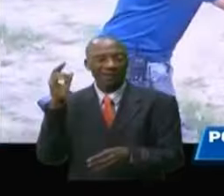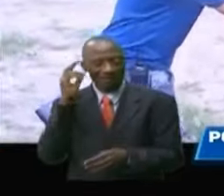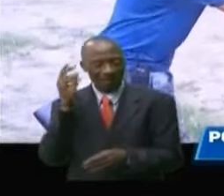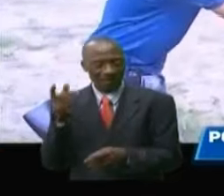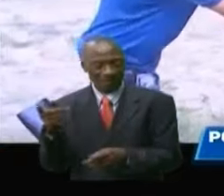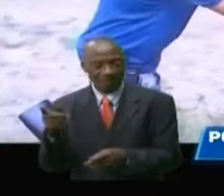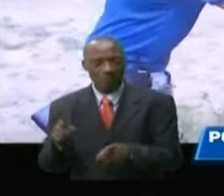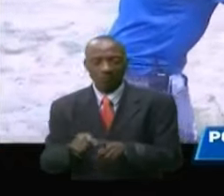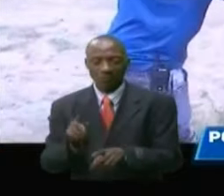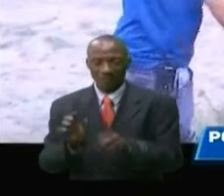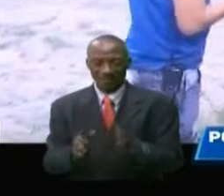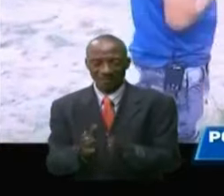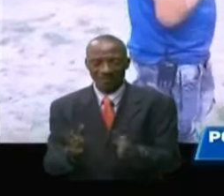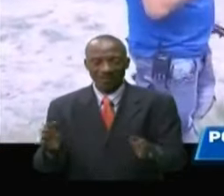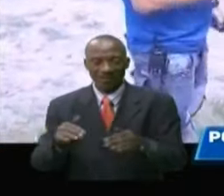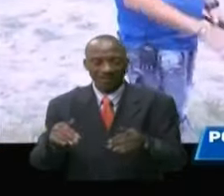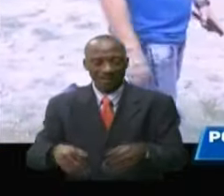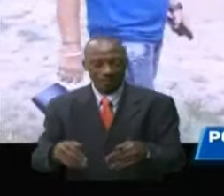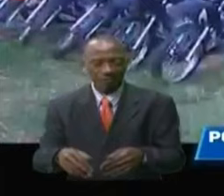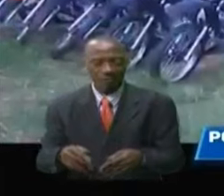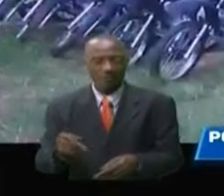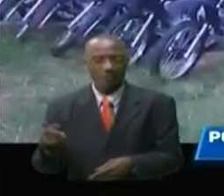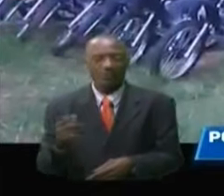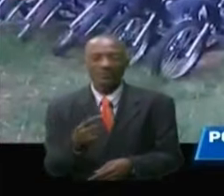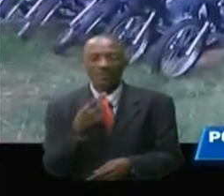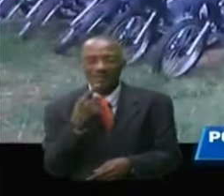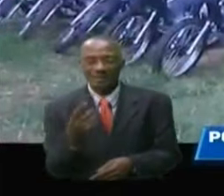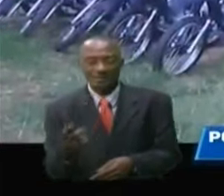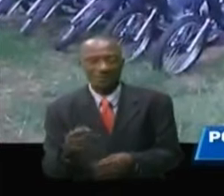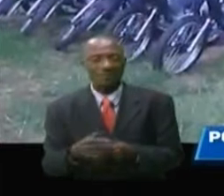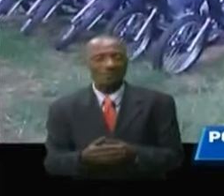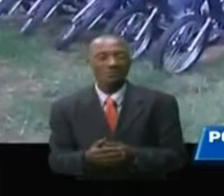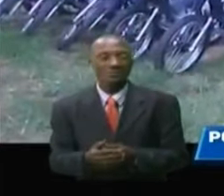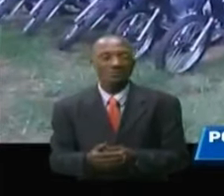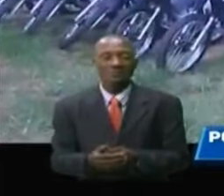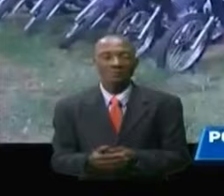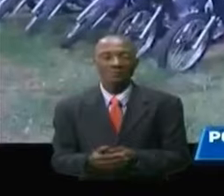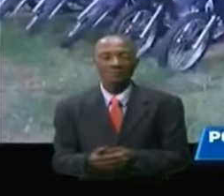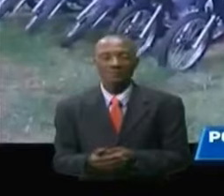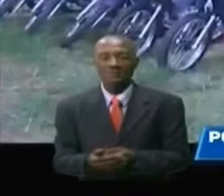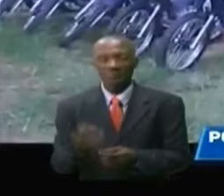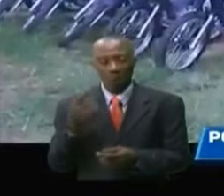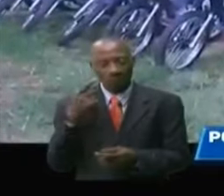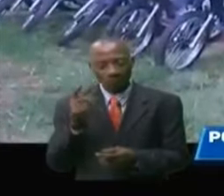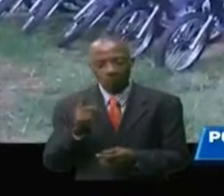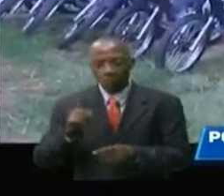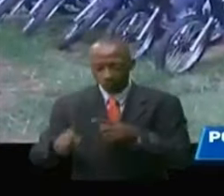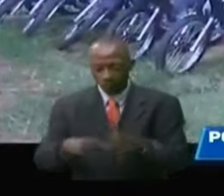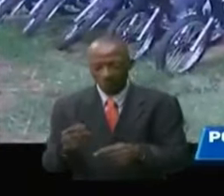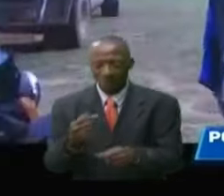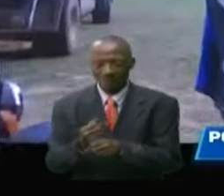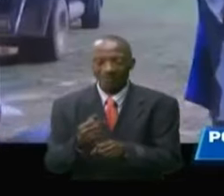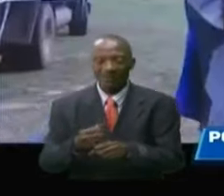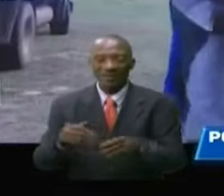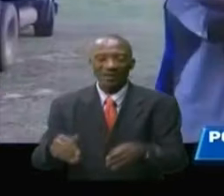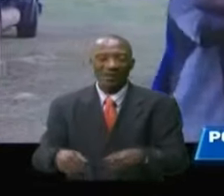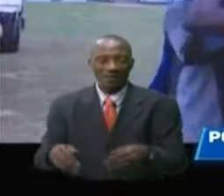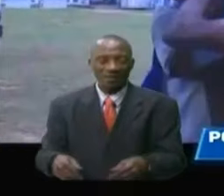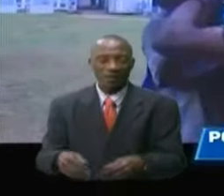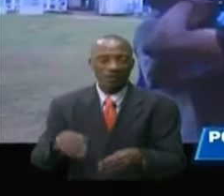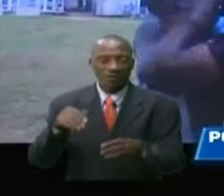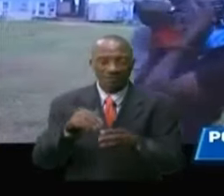l'agriculture, José Ilanga Lufunga, et ce, pour l'opérationnalisation du plan de relance agricole dans le cadre du